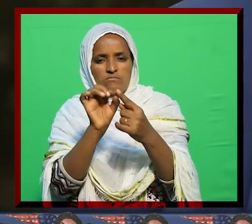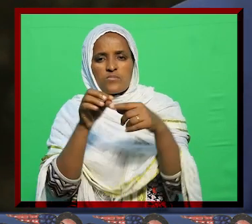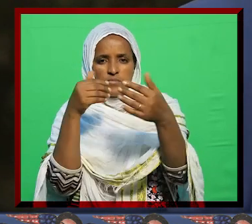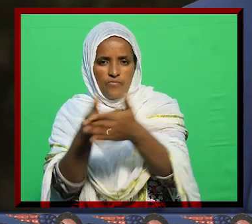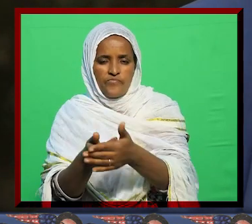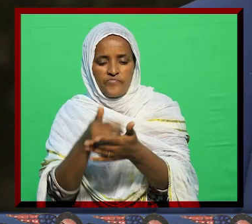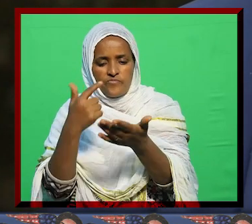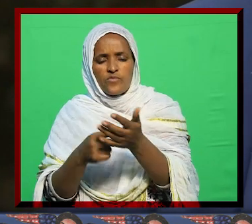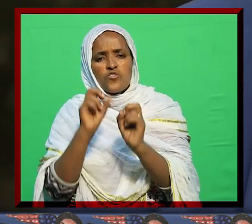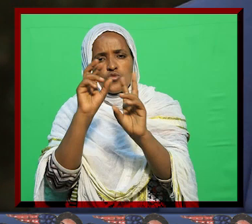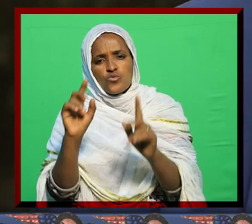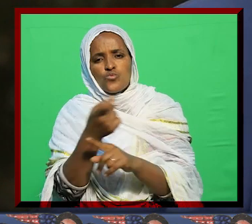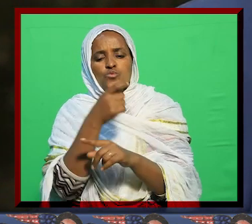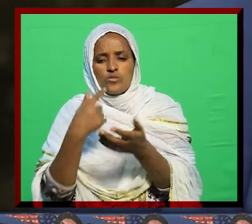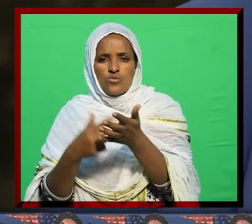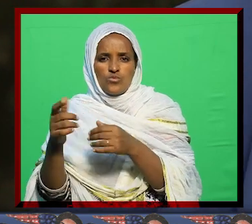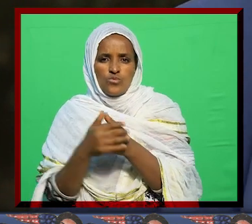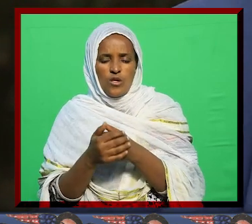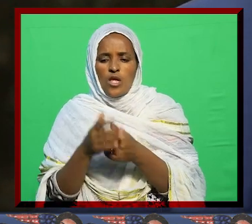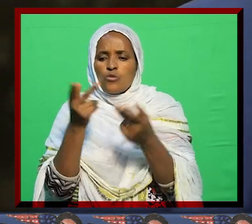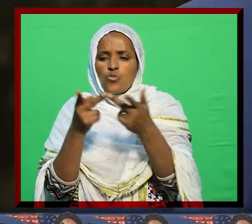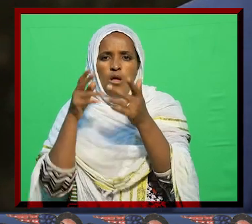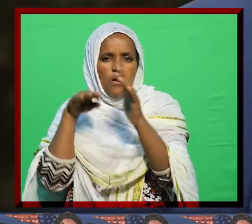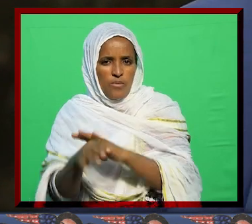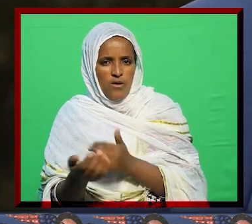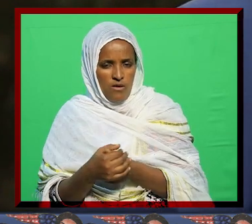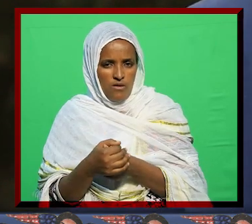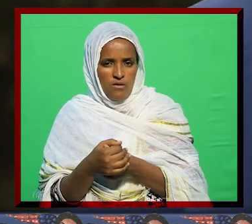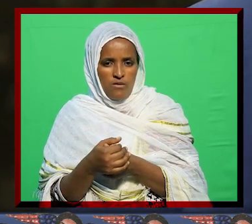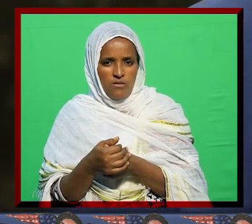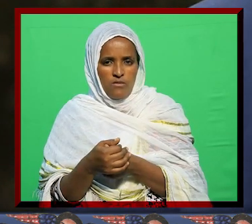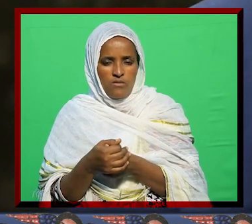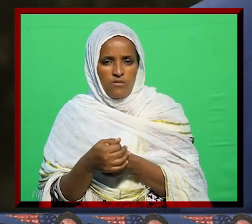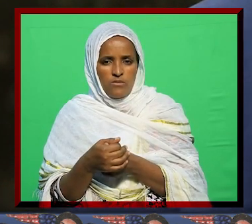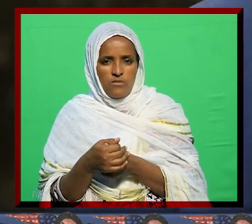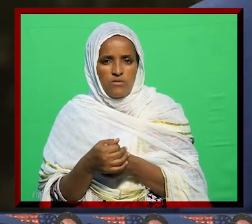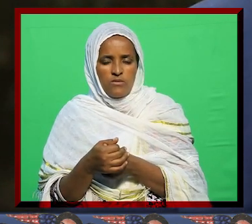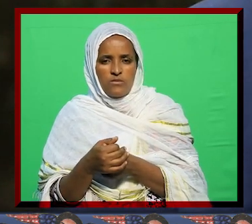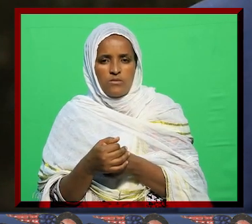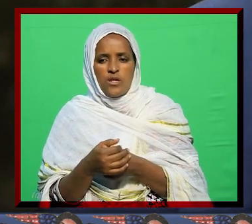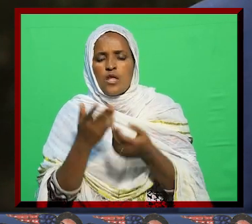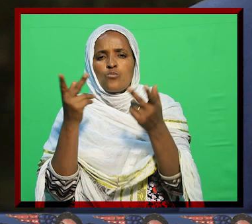መላምት ያቀርባሉ። ያ እሺ ይሁን፣ እብነ አድማሱ የት ገባ? አሁን